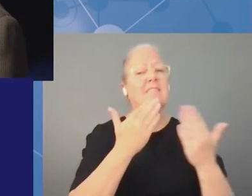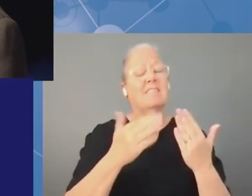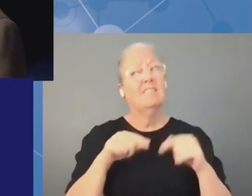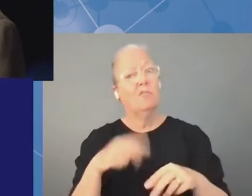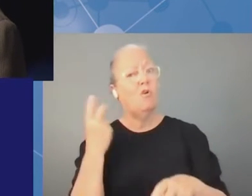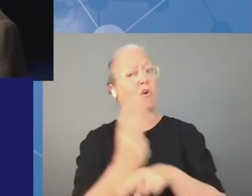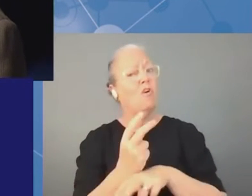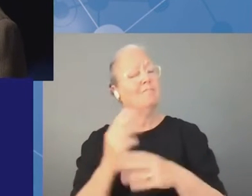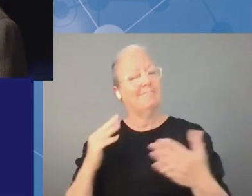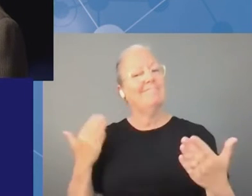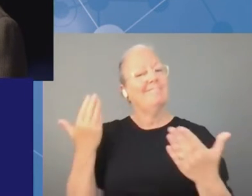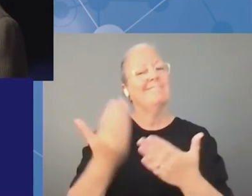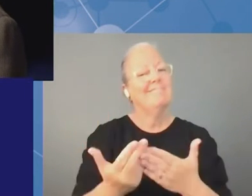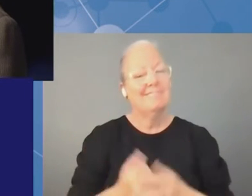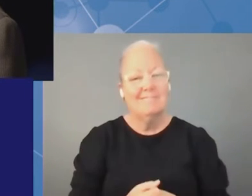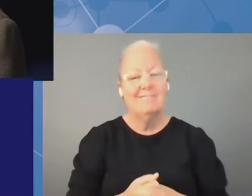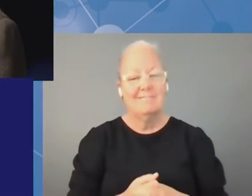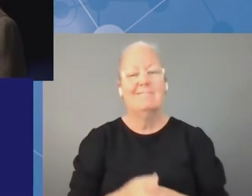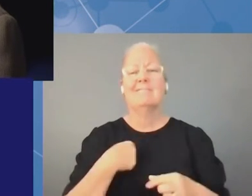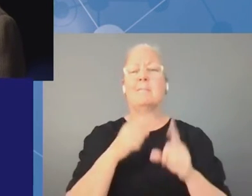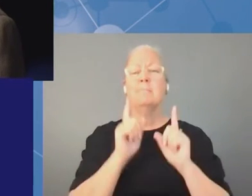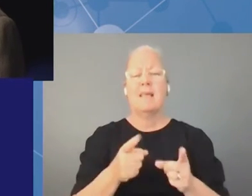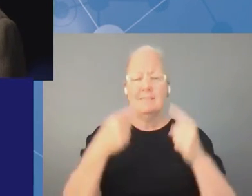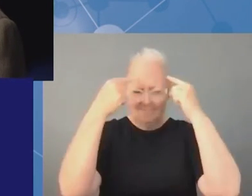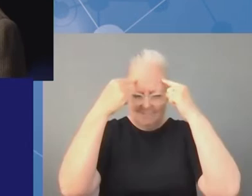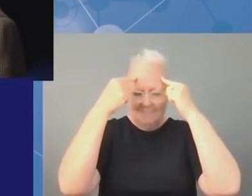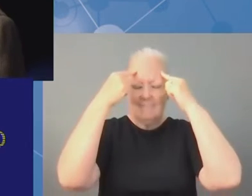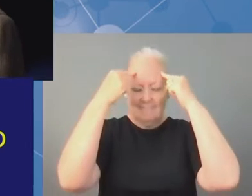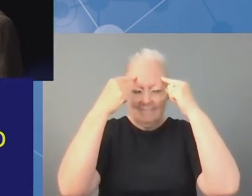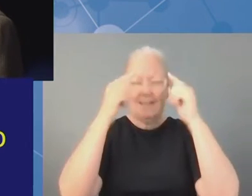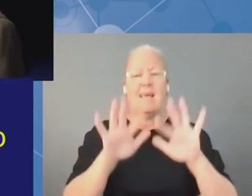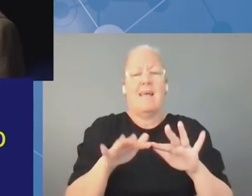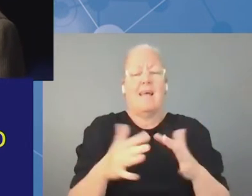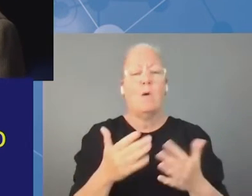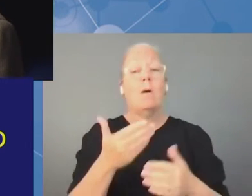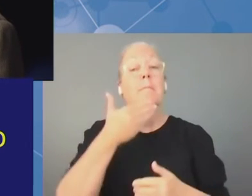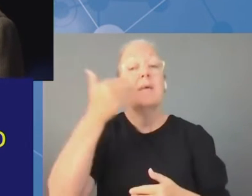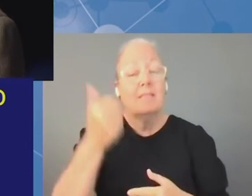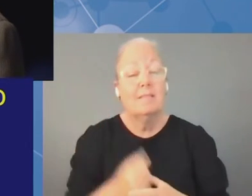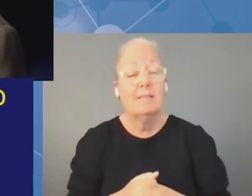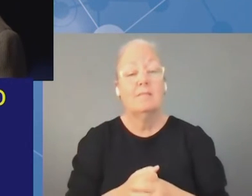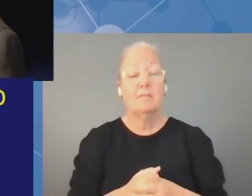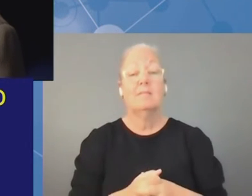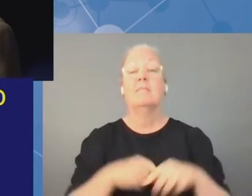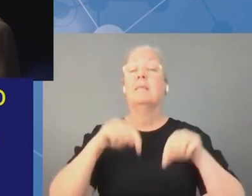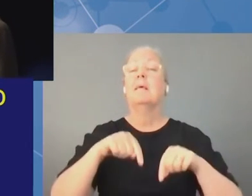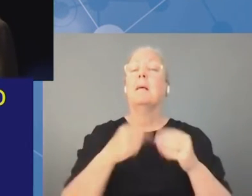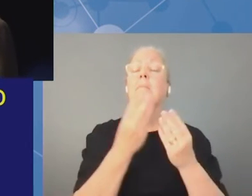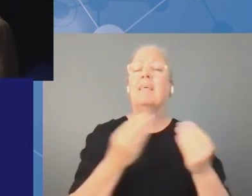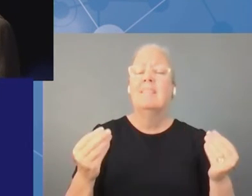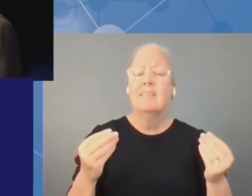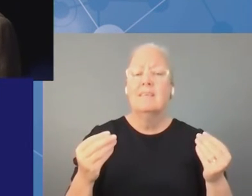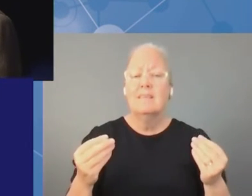группу, и поздравляю хозяев этого саммита, первого